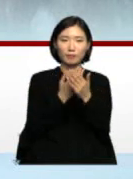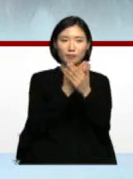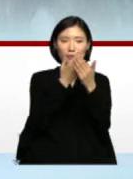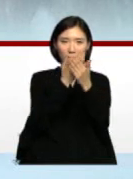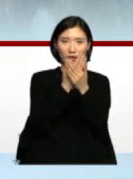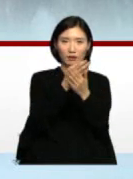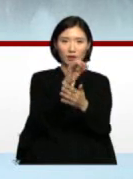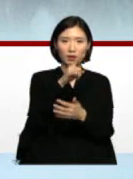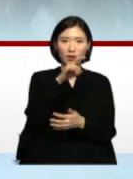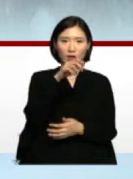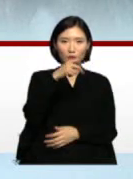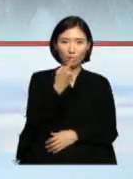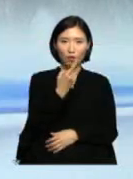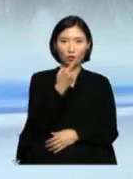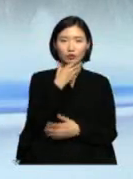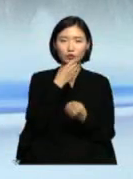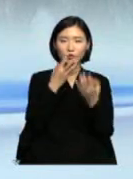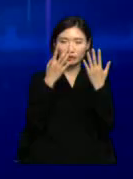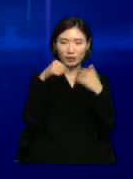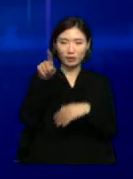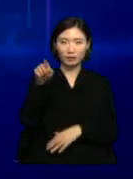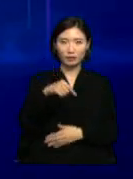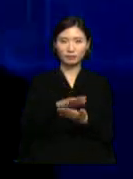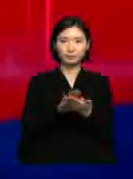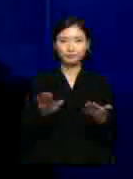에코축제에 다녀왔습니다. 지혁배 기자입니다.